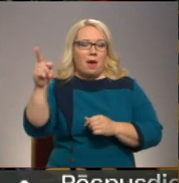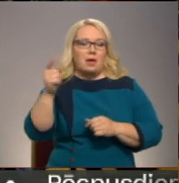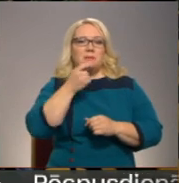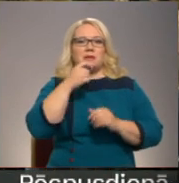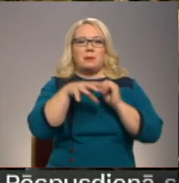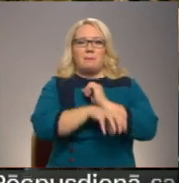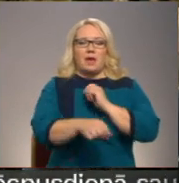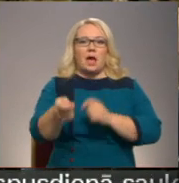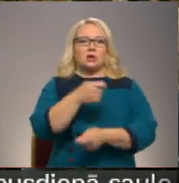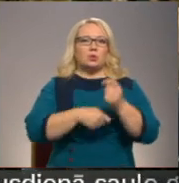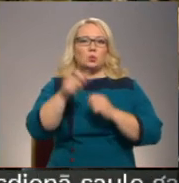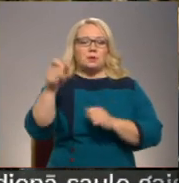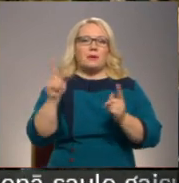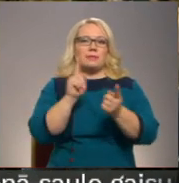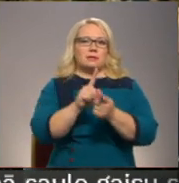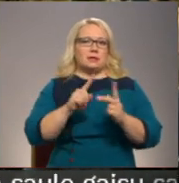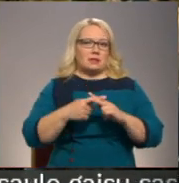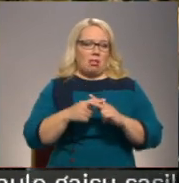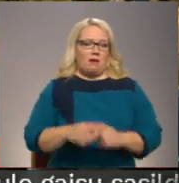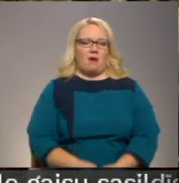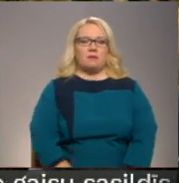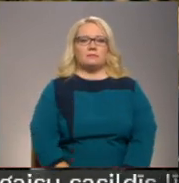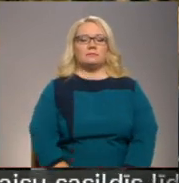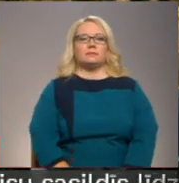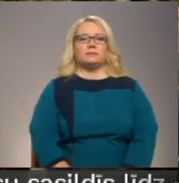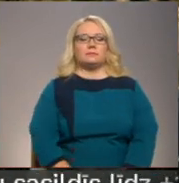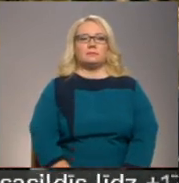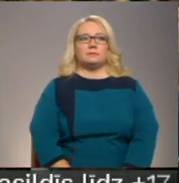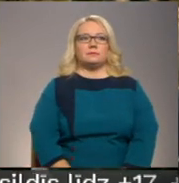septembra beigās uzņēmēji tiksies Jelgavā. Sanda Baumana, Andris Gutmans, Vidzemes televīzija.